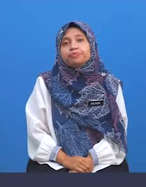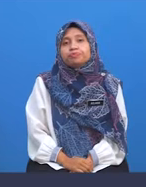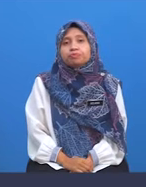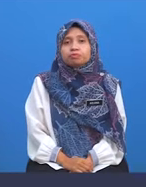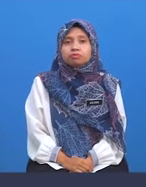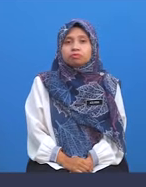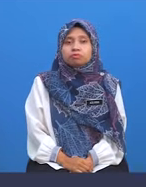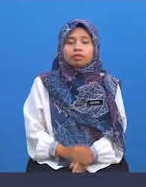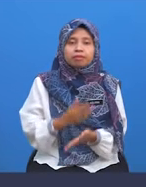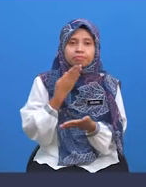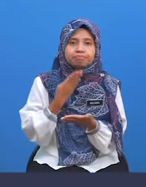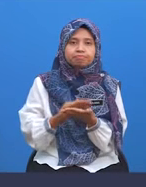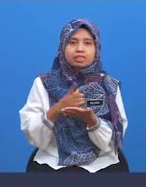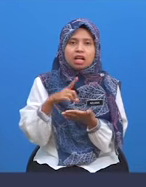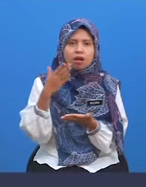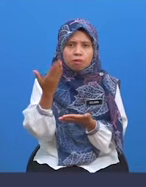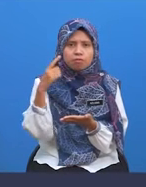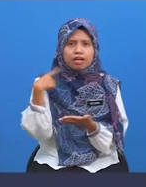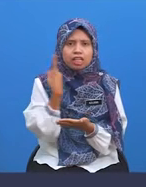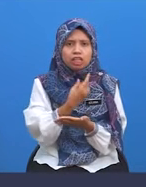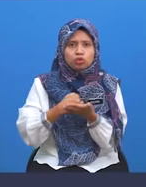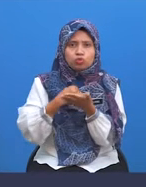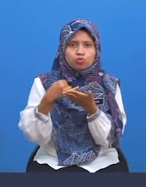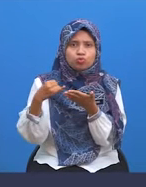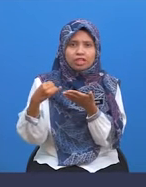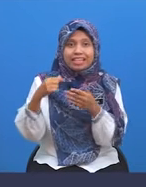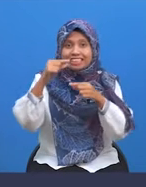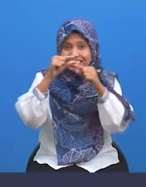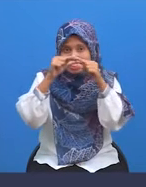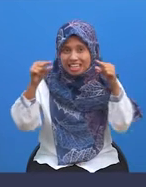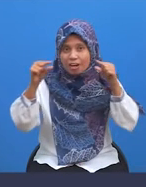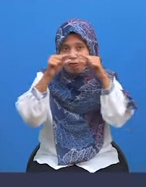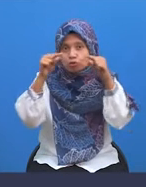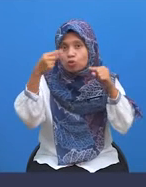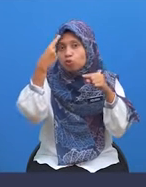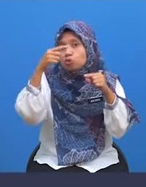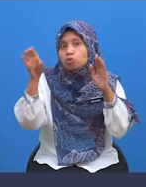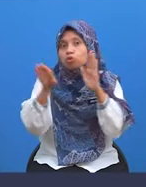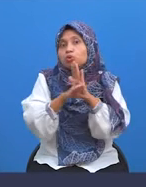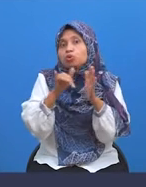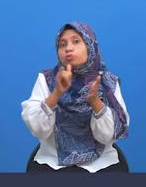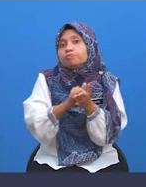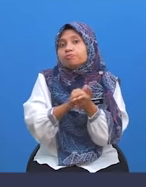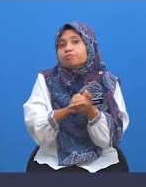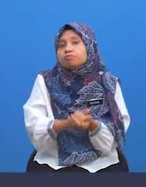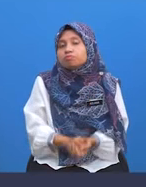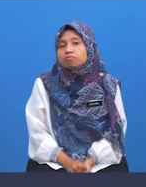Murid-murid, apakah bentuk graf kita? Ya, betul. Kita perlu melukis graf